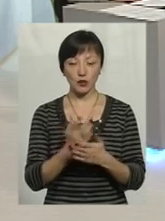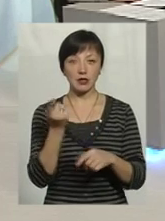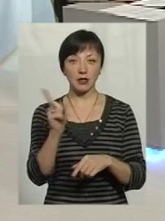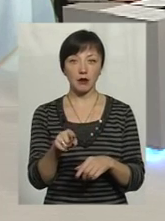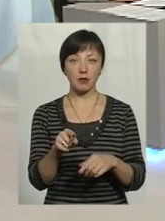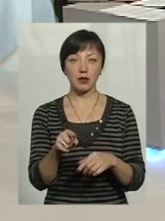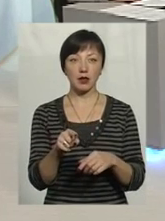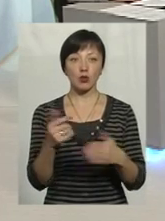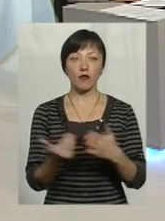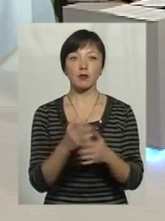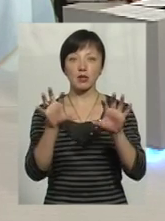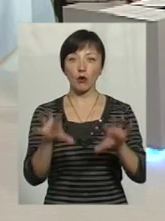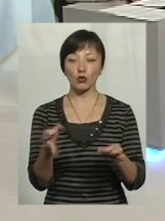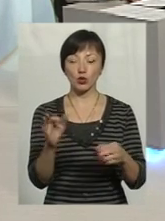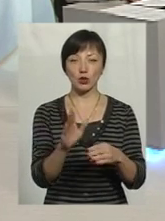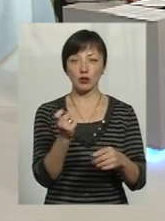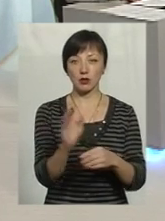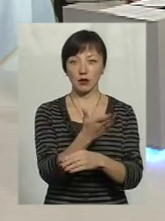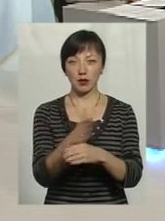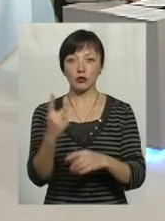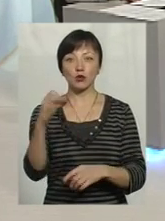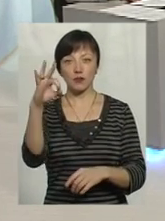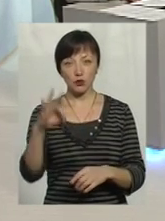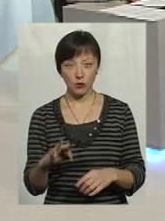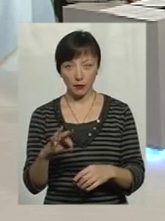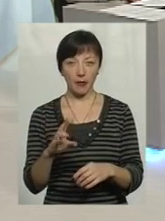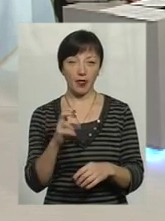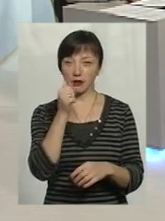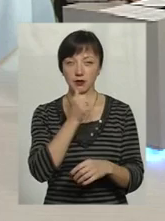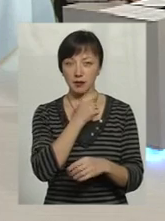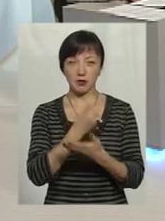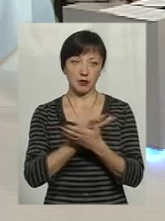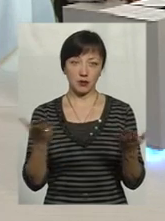там їх за закон, новим законом, да, трошечки... Але це має бути 100% не заангажована.